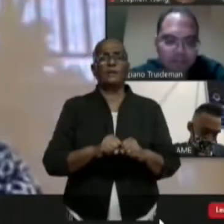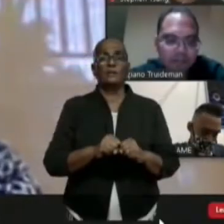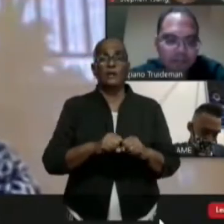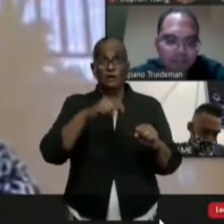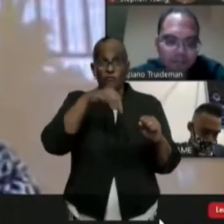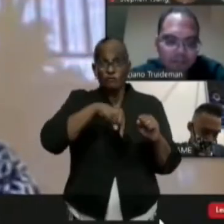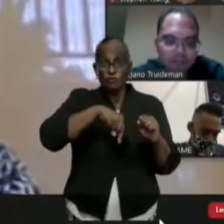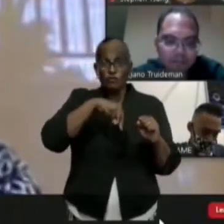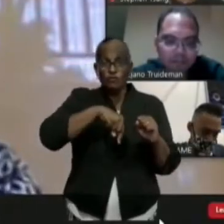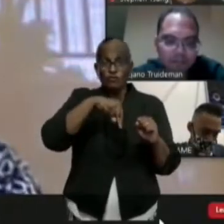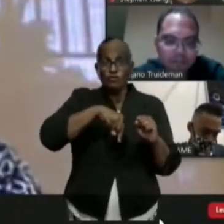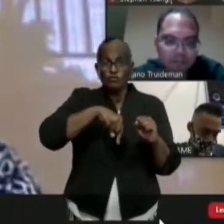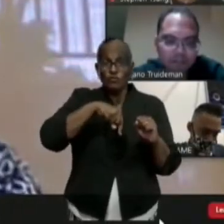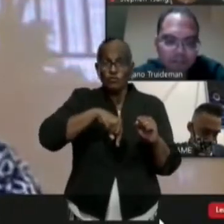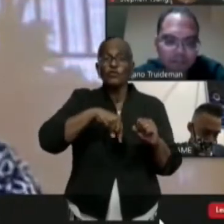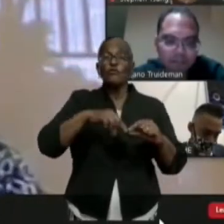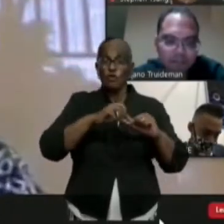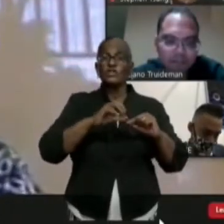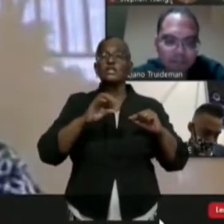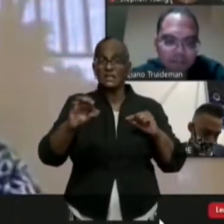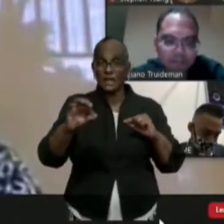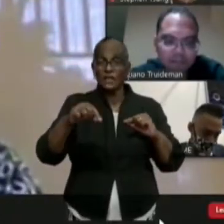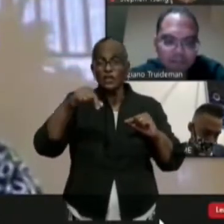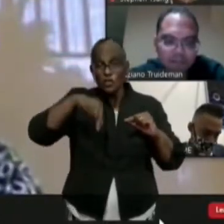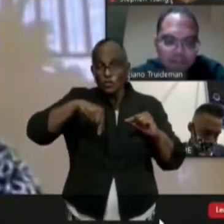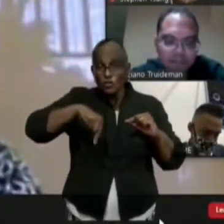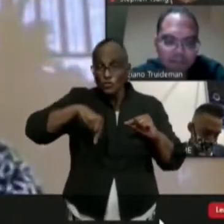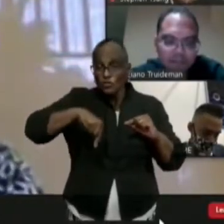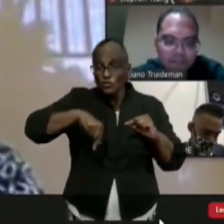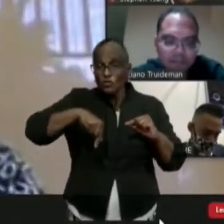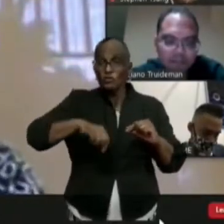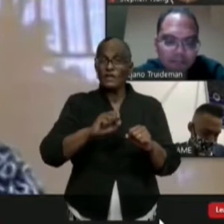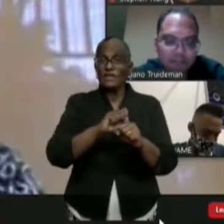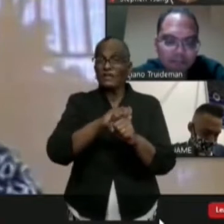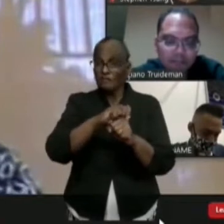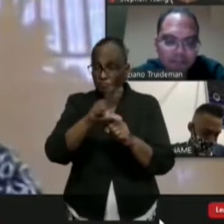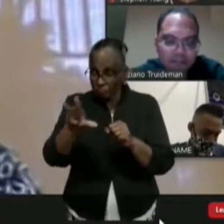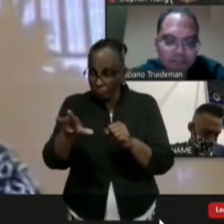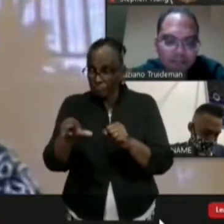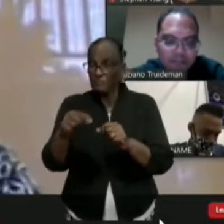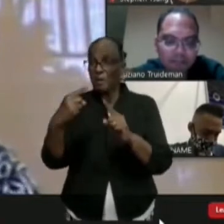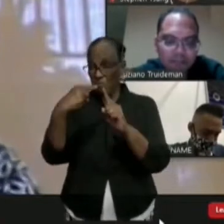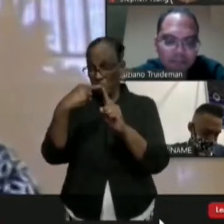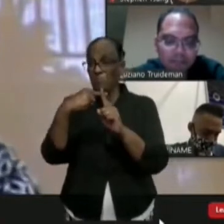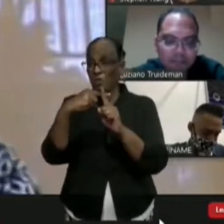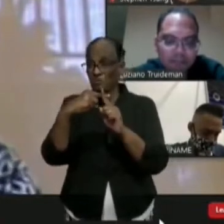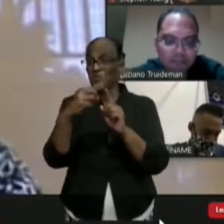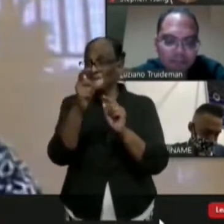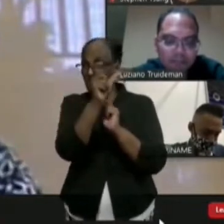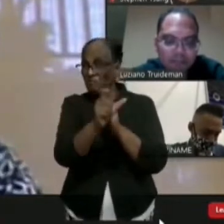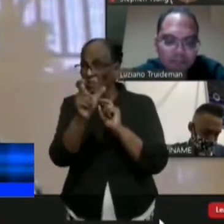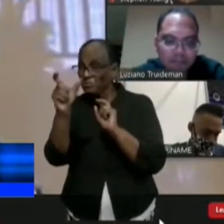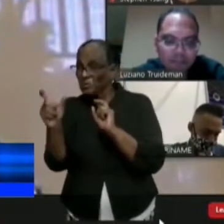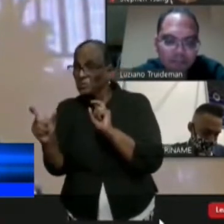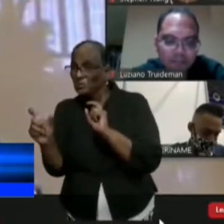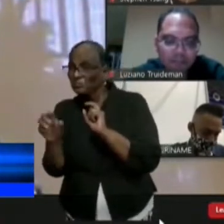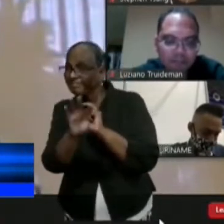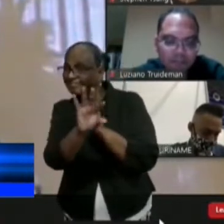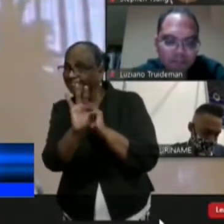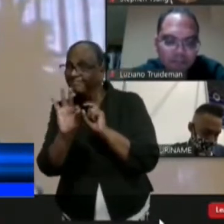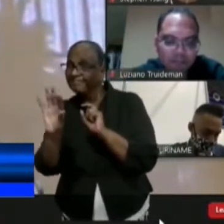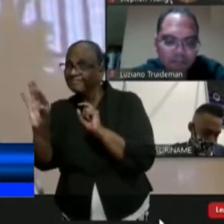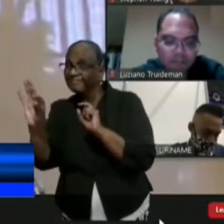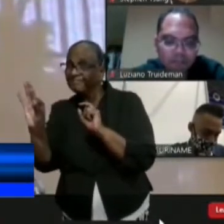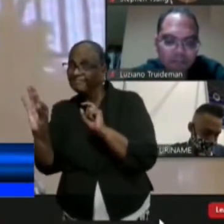Voor nu is onze strategie van detectie, dus het vinden van positieve mensen, het isoleren,